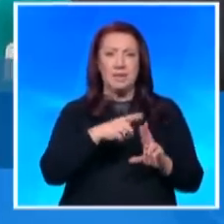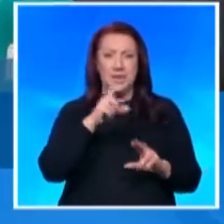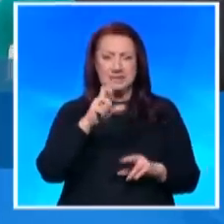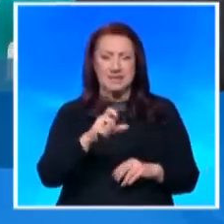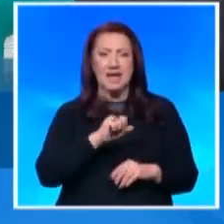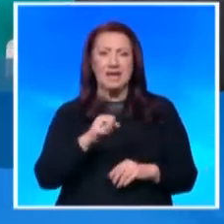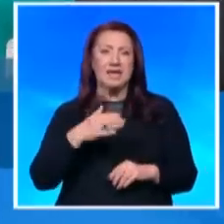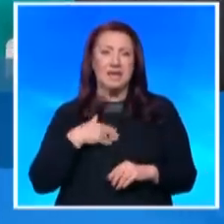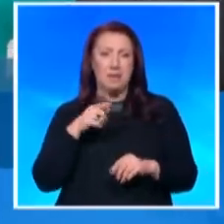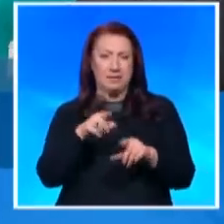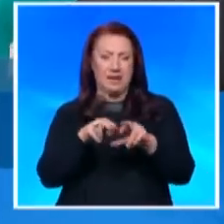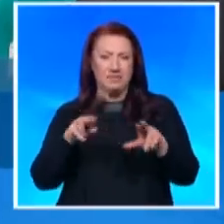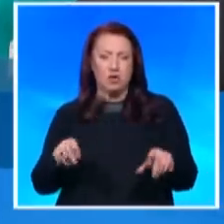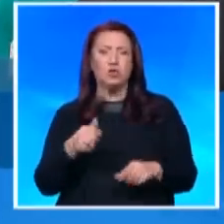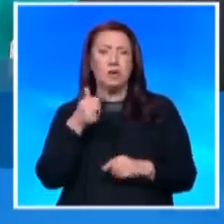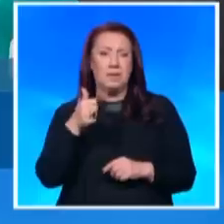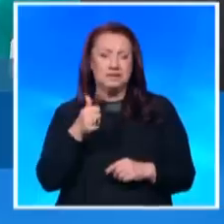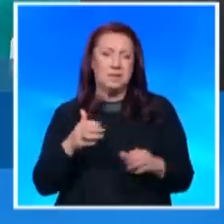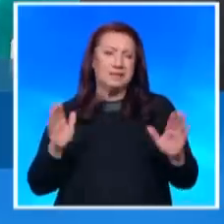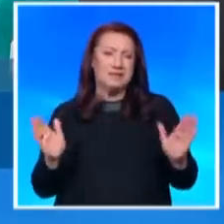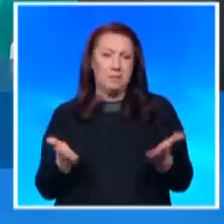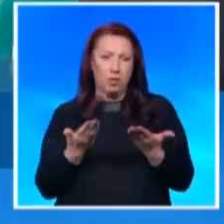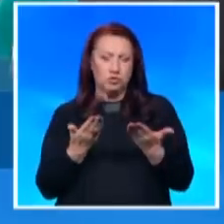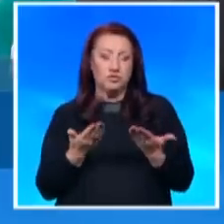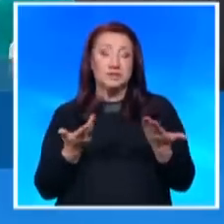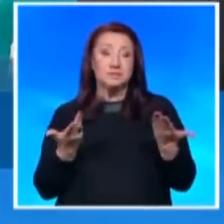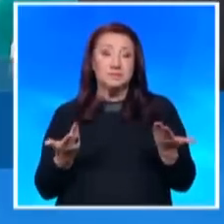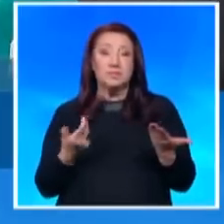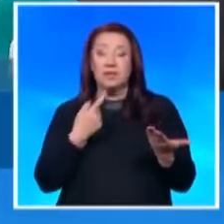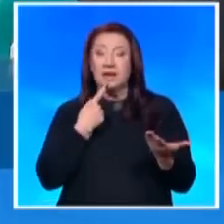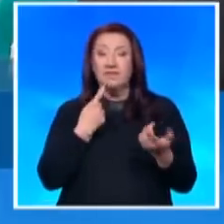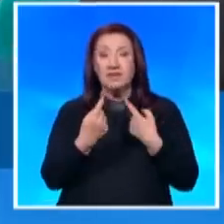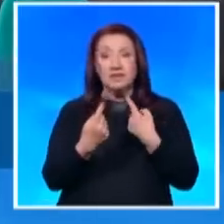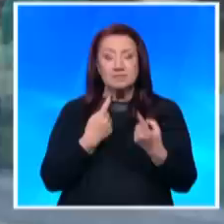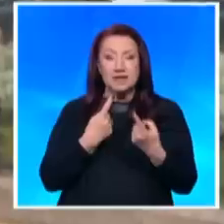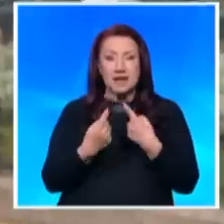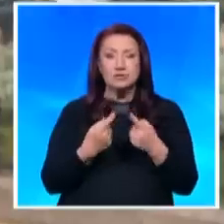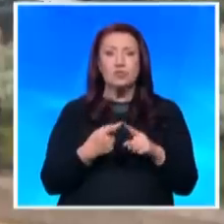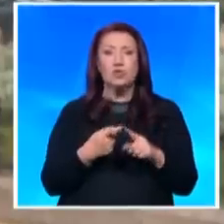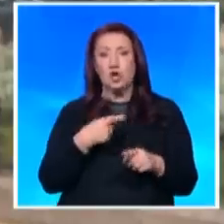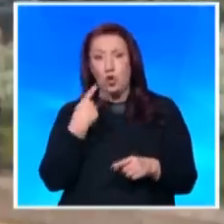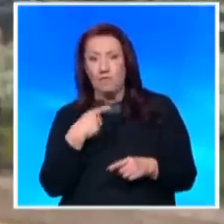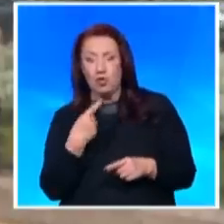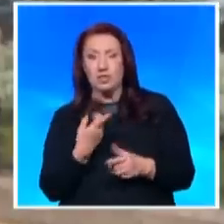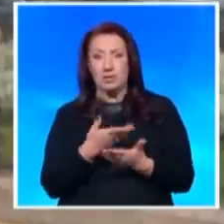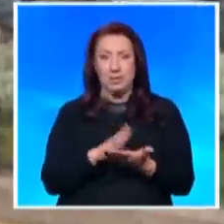вече започват. При това на лидерско ниво. Какви реплики размениха първите и вторите? Вижте.